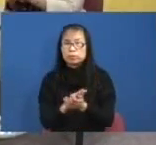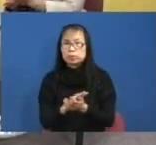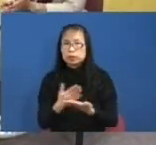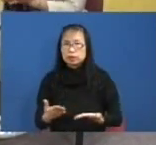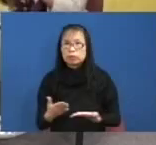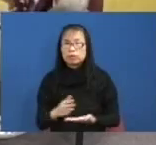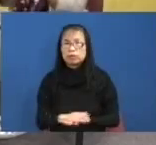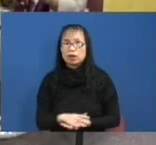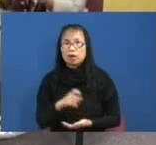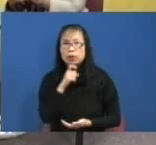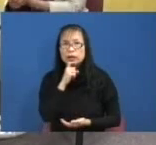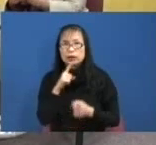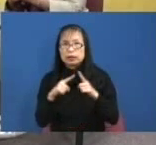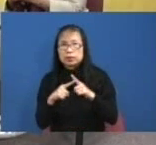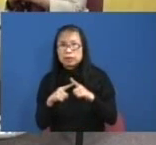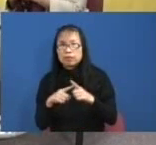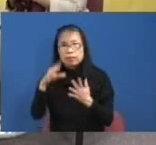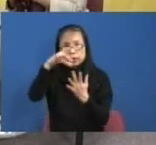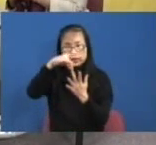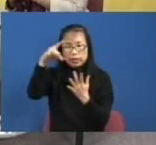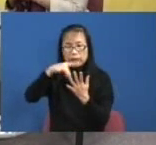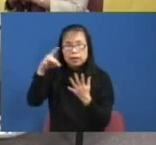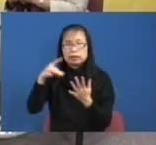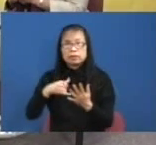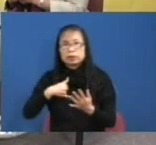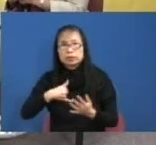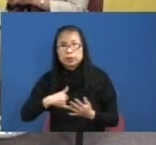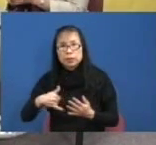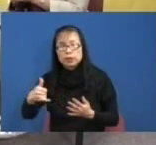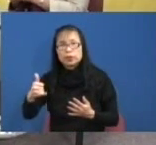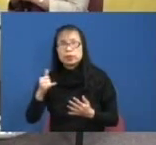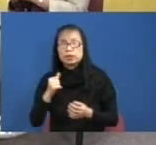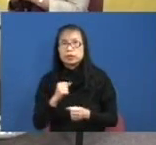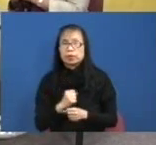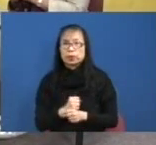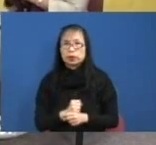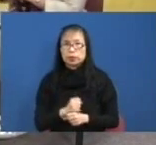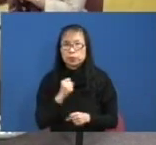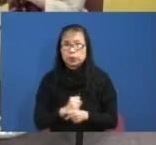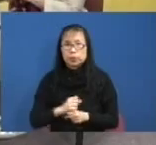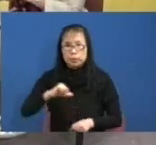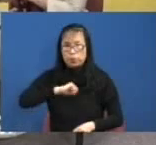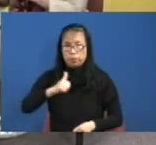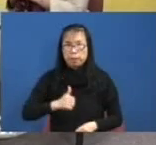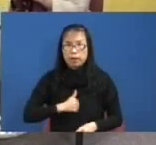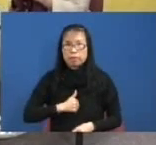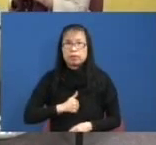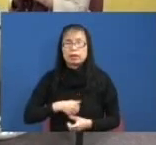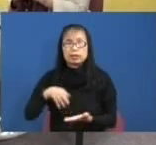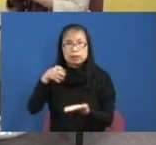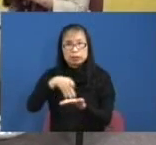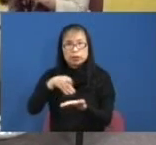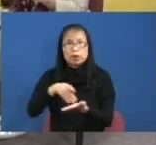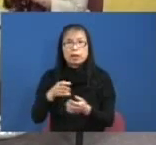咁樣嘅，可能咧有啲人咧就揀咗係去做即係。老闆啊，參與翻自己一